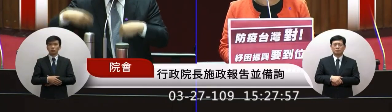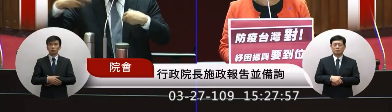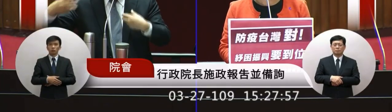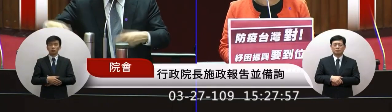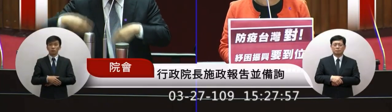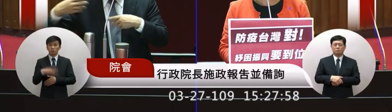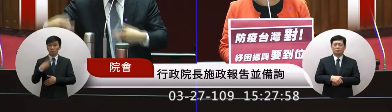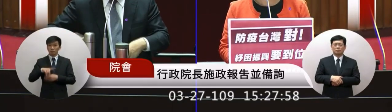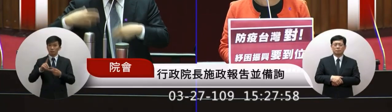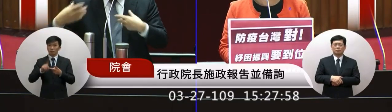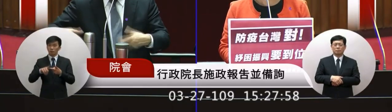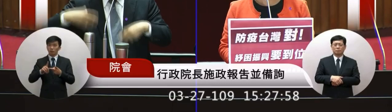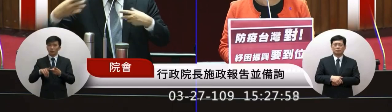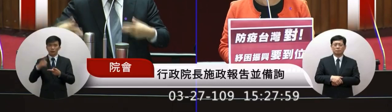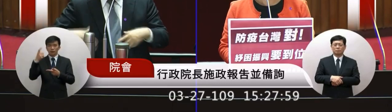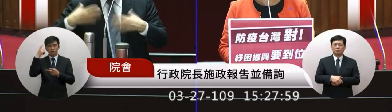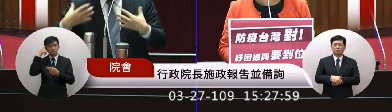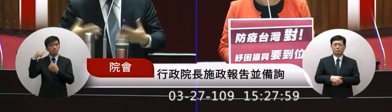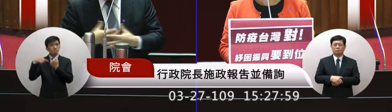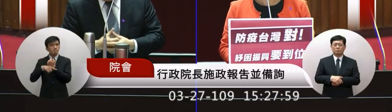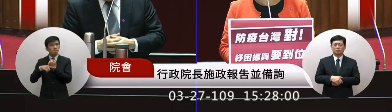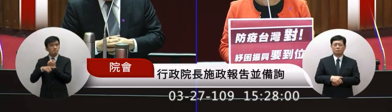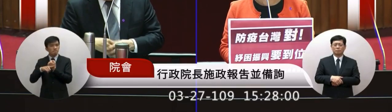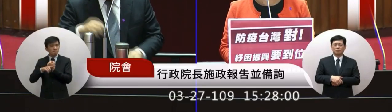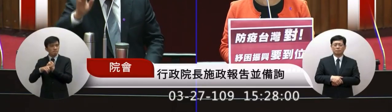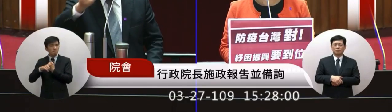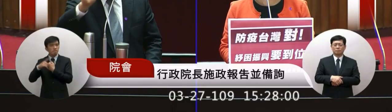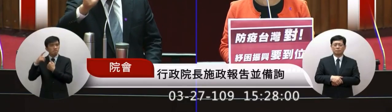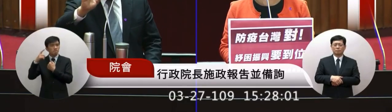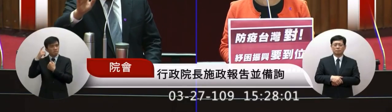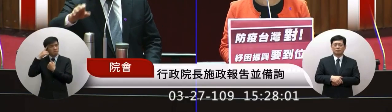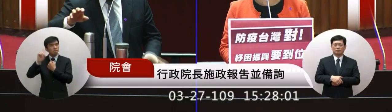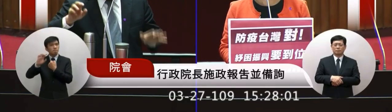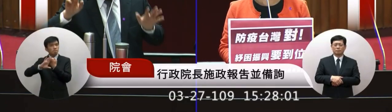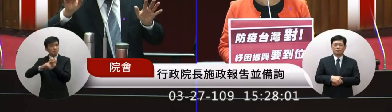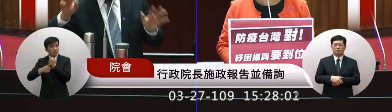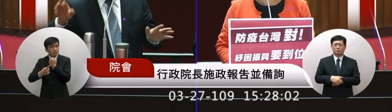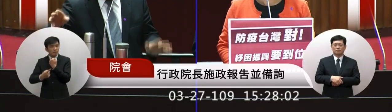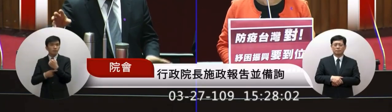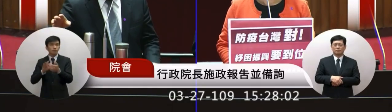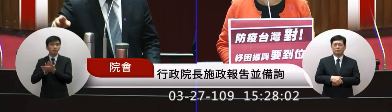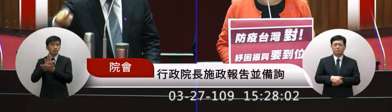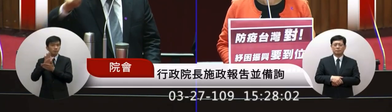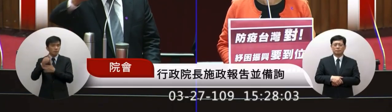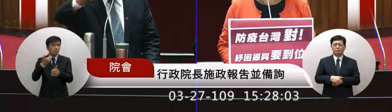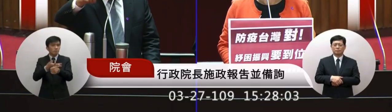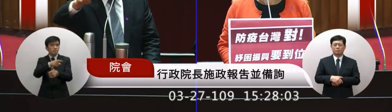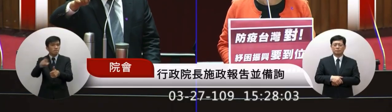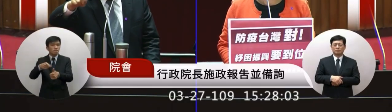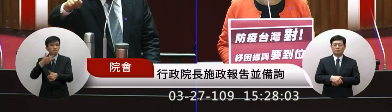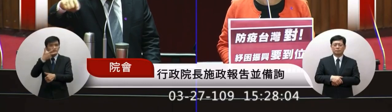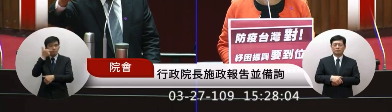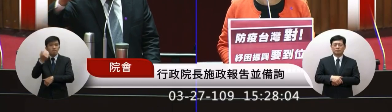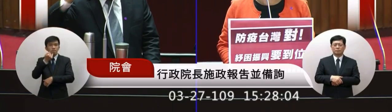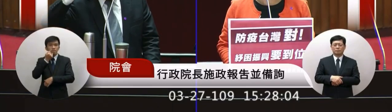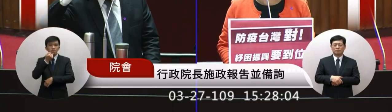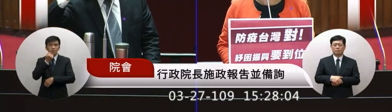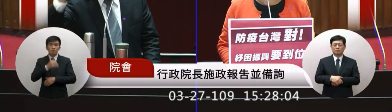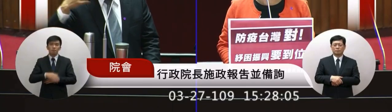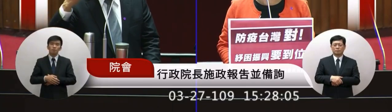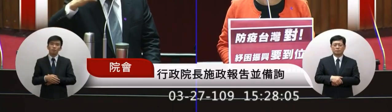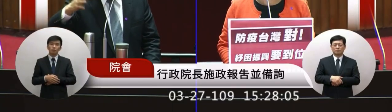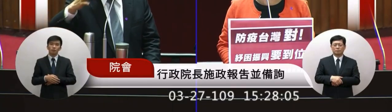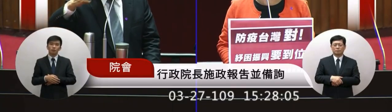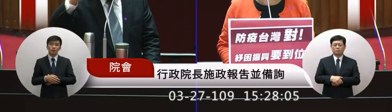种。我那个研发看有啥物种方案哦，到尾啊看会当上方便的，即马特别